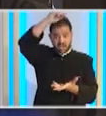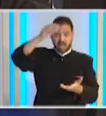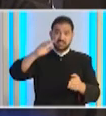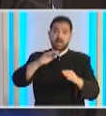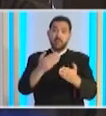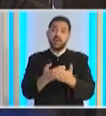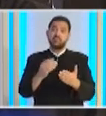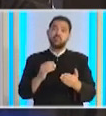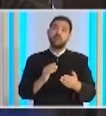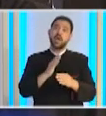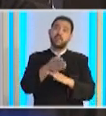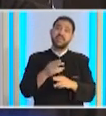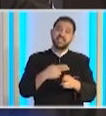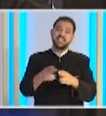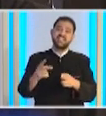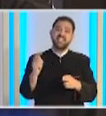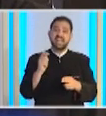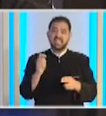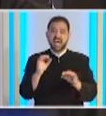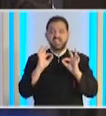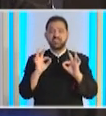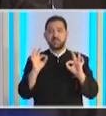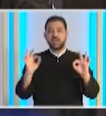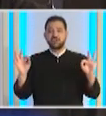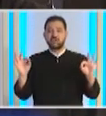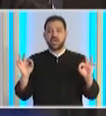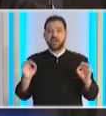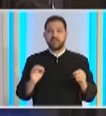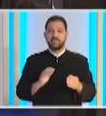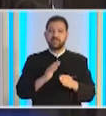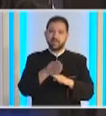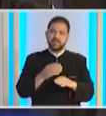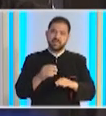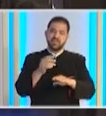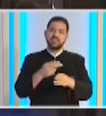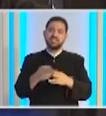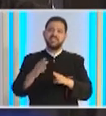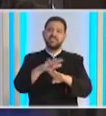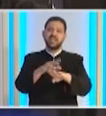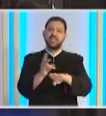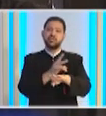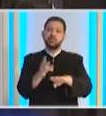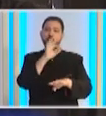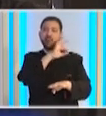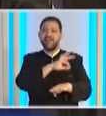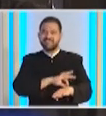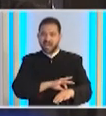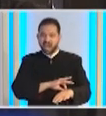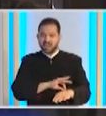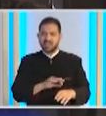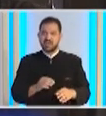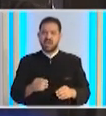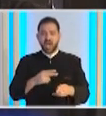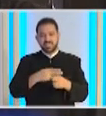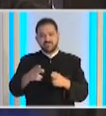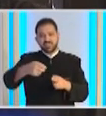sufletesc, pentru că prin Sfintele Taine, în special prin taina spovedanii, dar mai ales prin taina comuniunii,